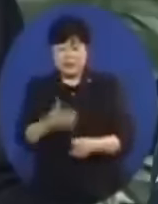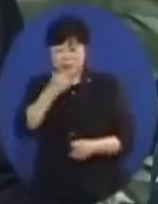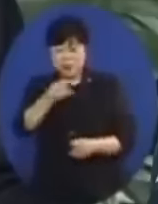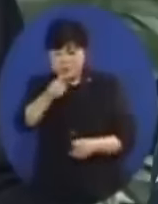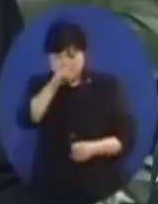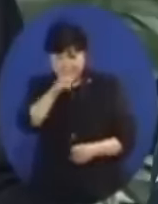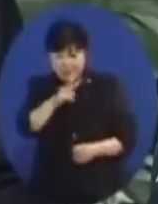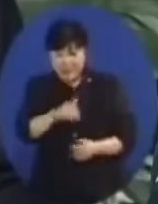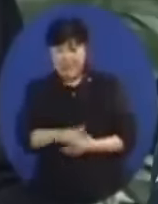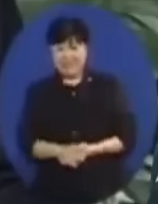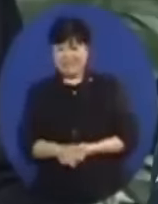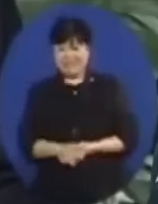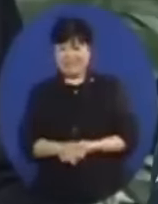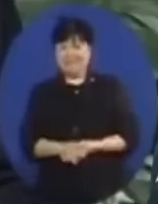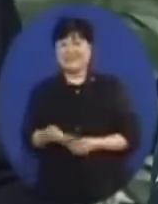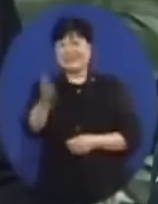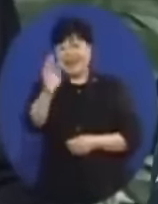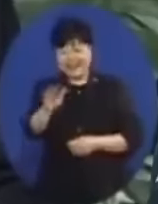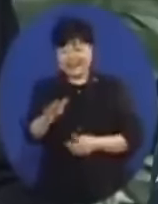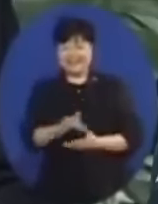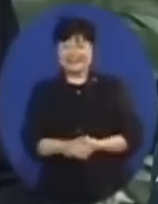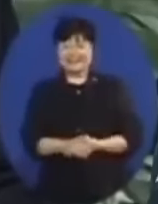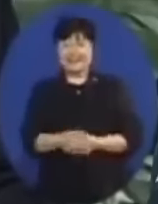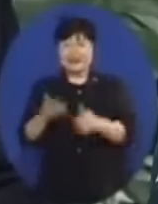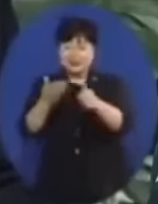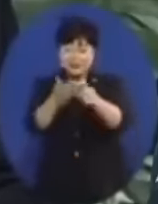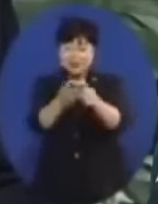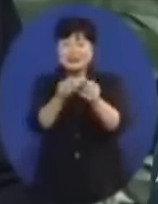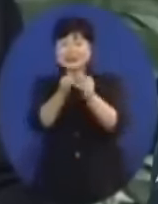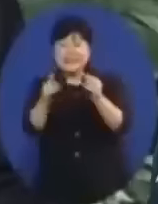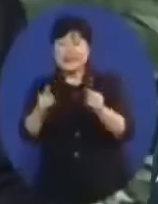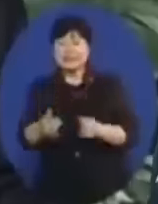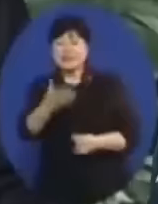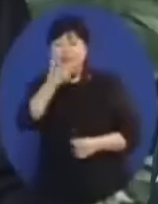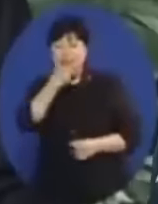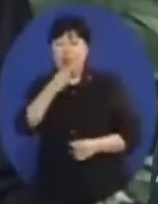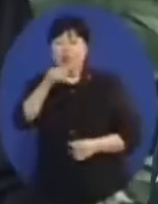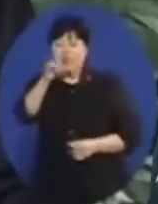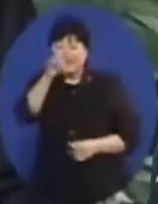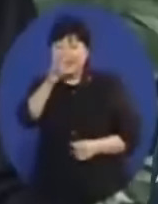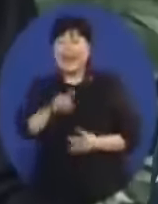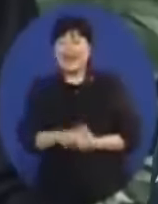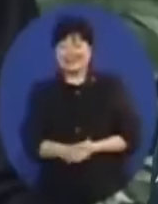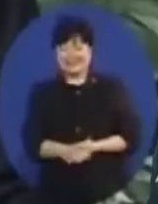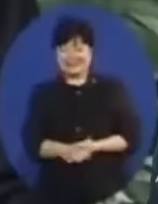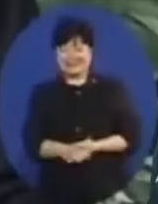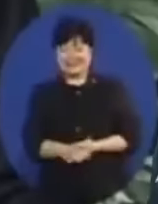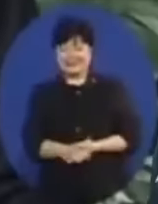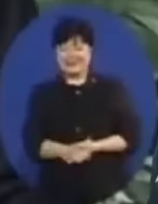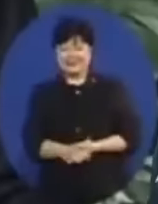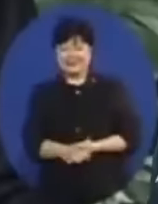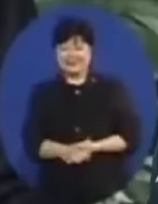복이 있습니까? 그러나 주는 자가 받는 자보다 복이 있다.